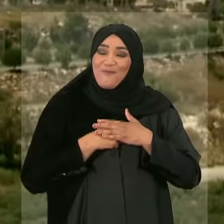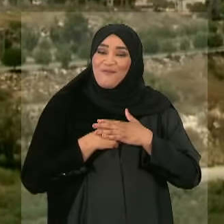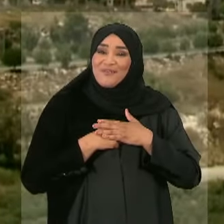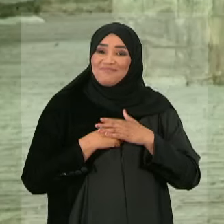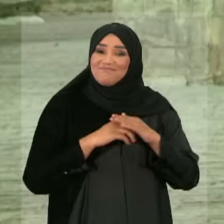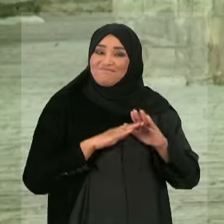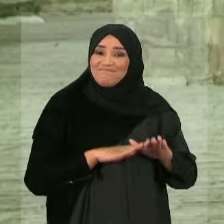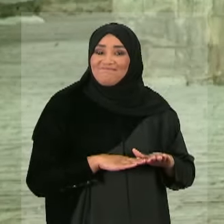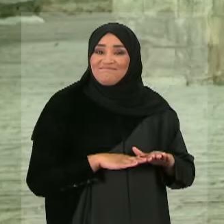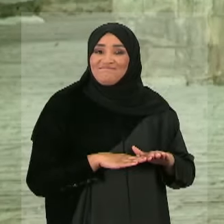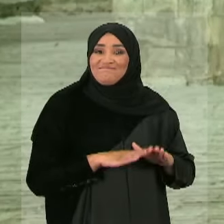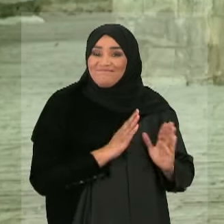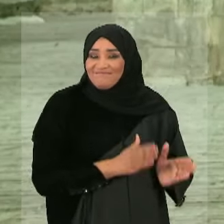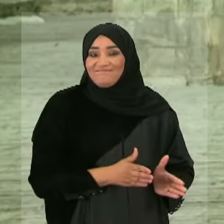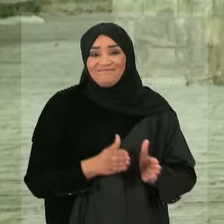القديم